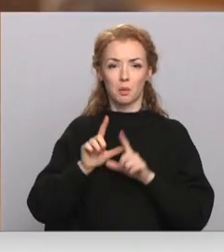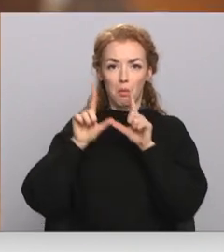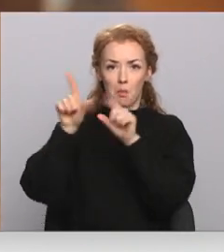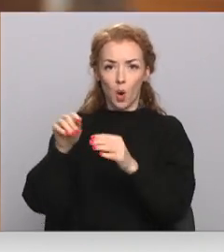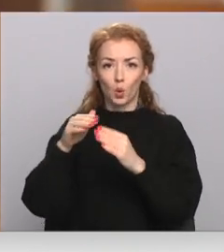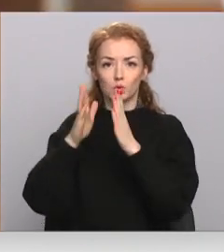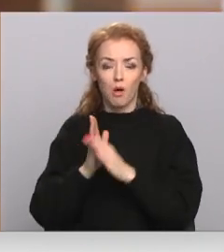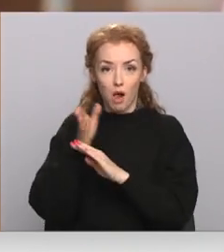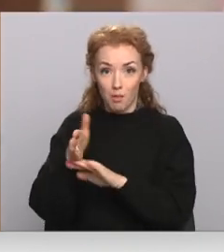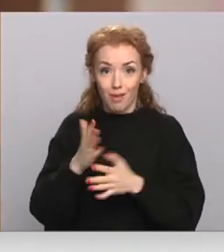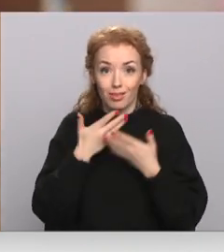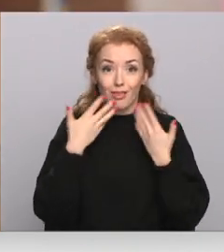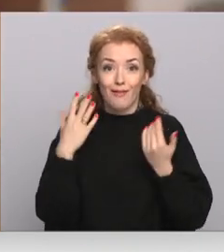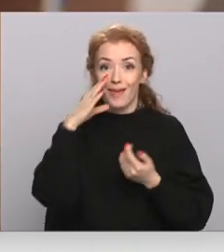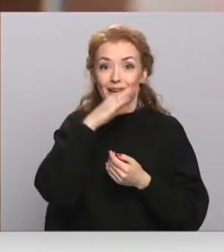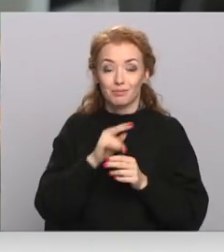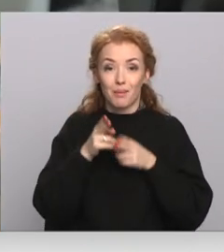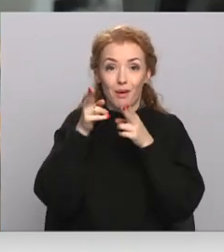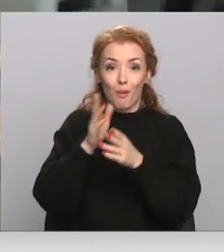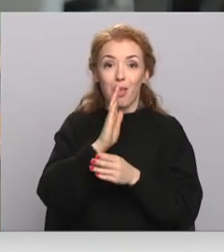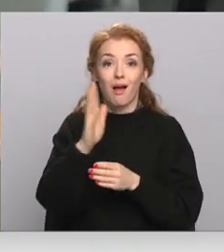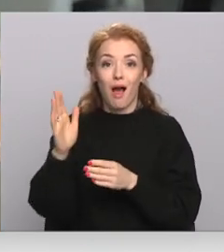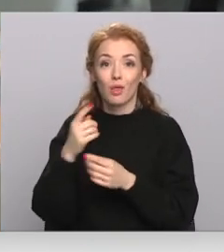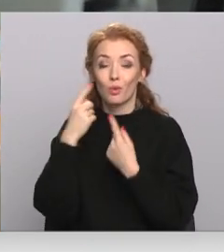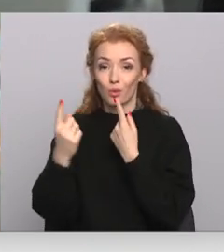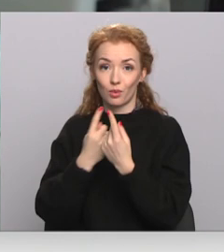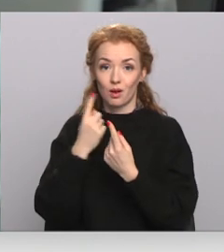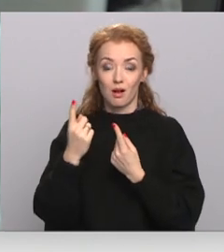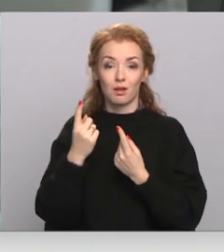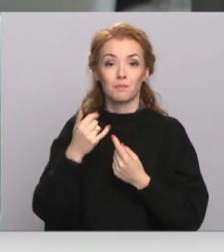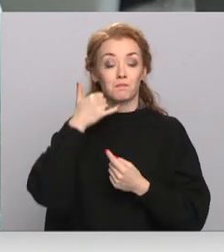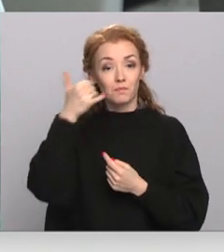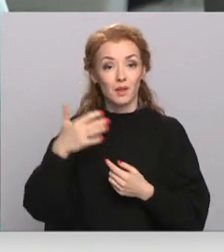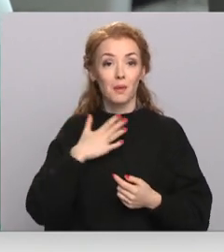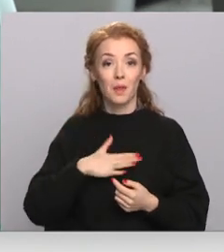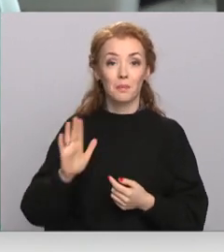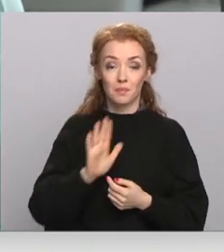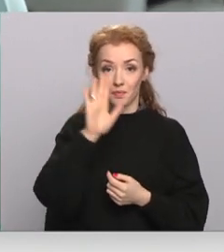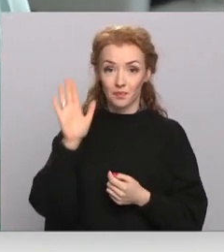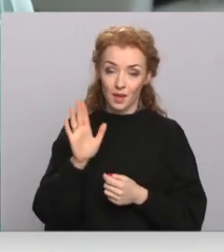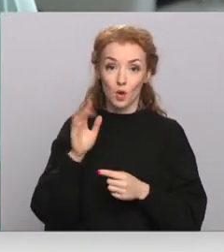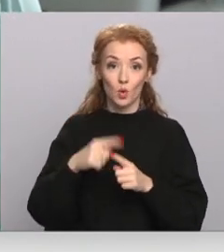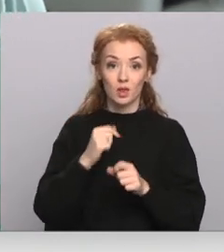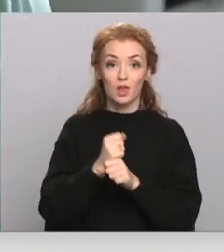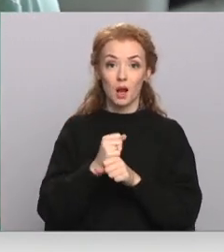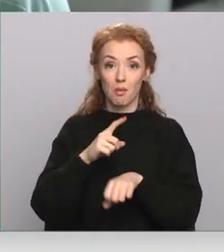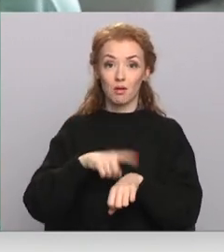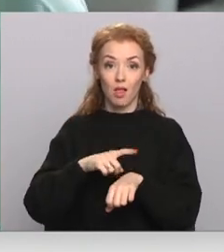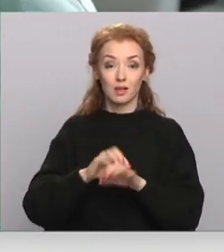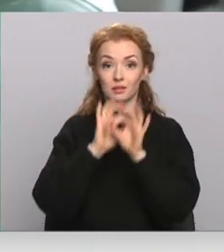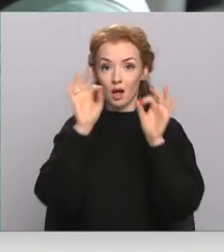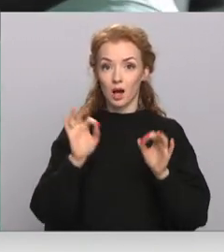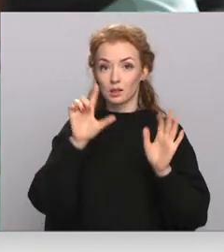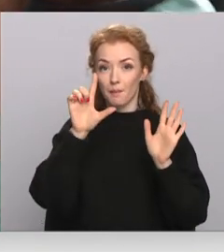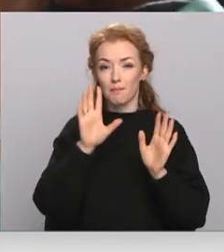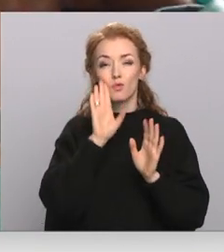patiešām nav to resursu aizbraukt uz mājām, katru uzrunāt. Zane, sveiki, daktere Zvana. Darbs ārstai sāks jau pēc 7:00 no rīta, un